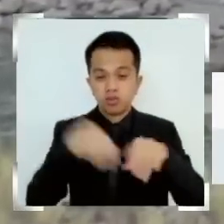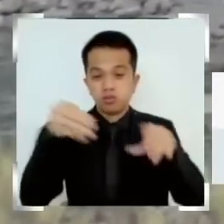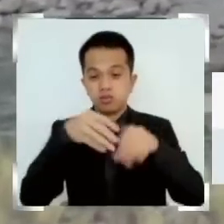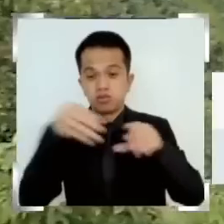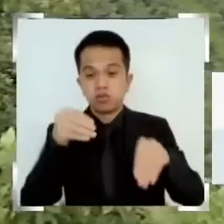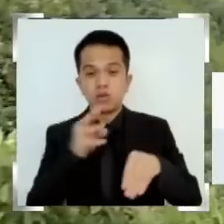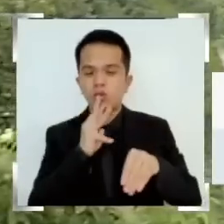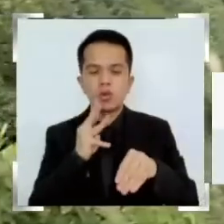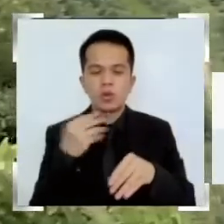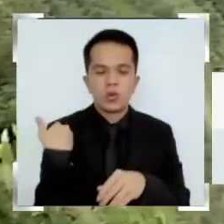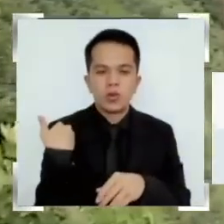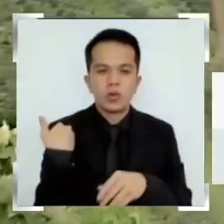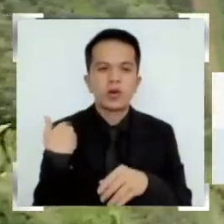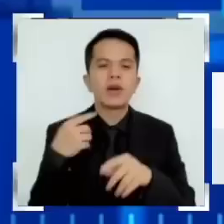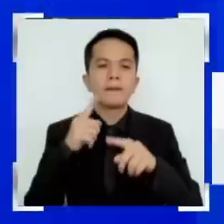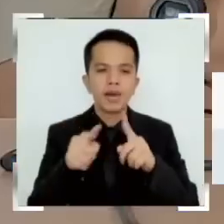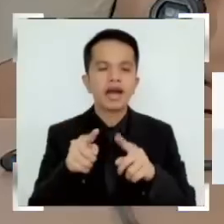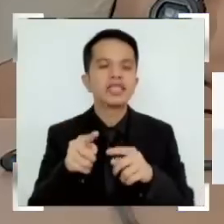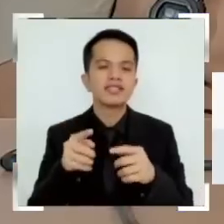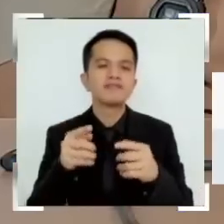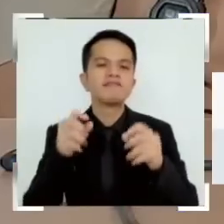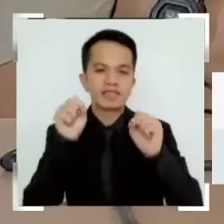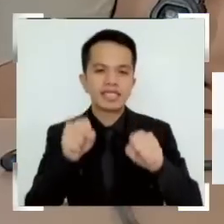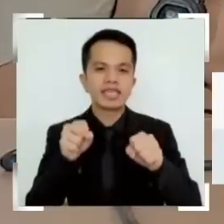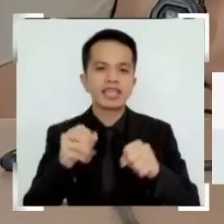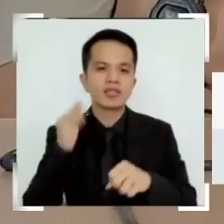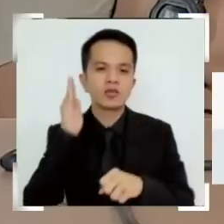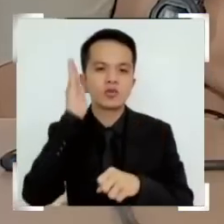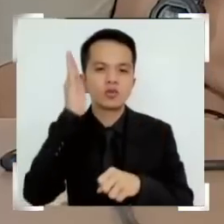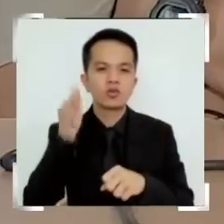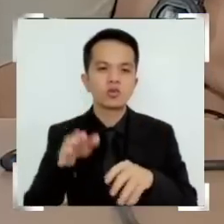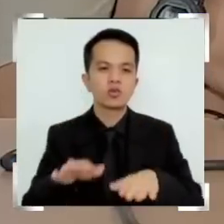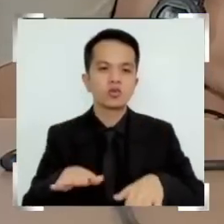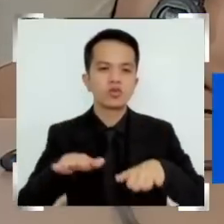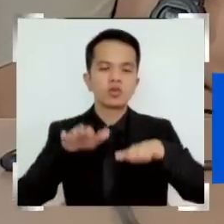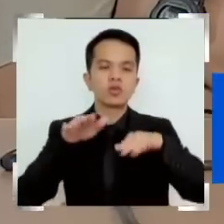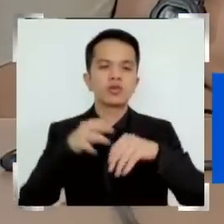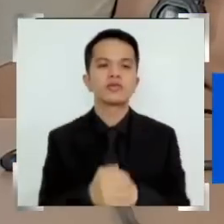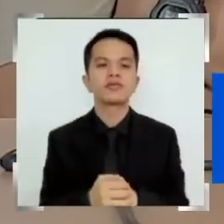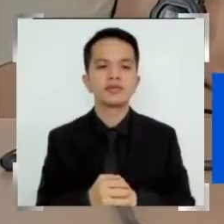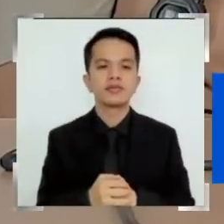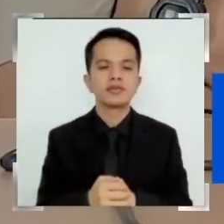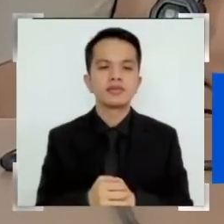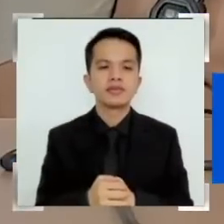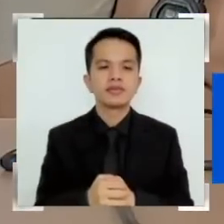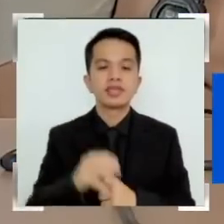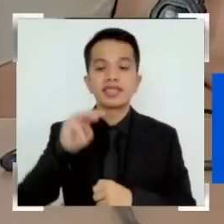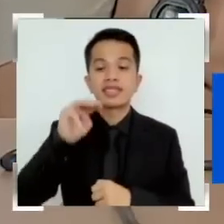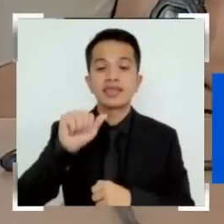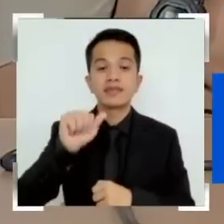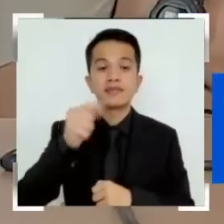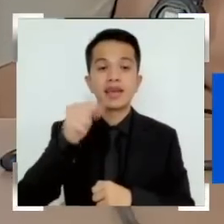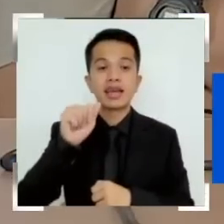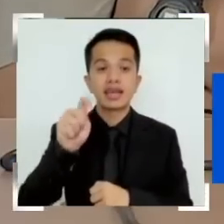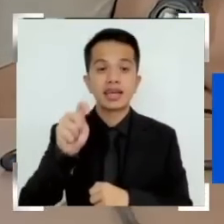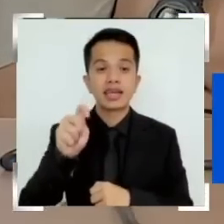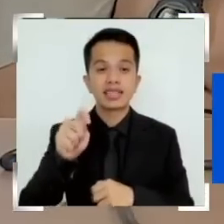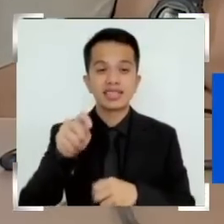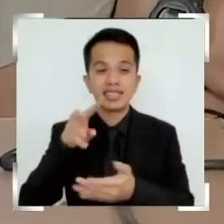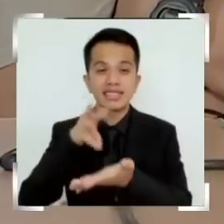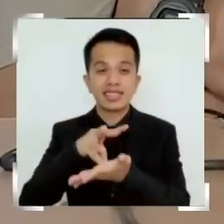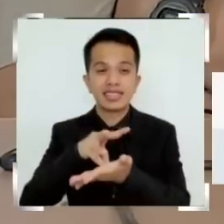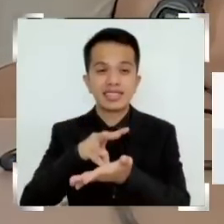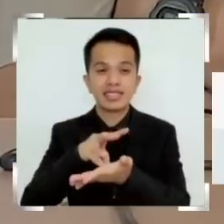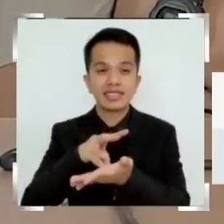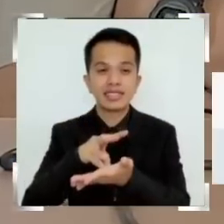publiko sa posibilidad ng pagbaha. Sa Cagayan, sa Magat area, no, ang forecasted basin rainfall